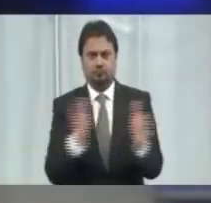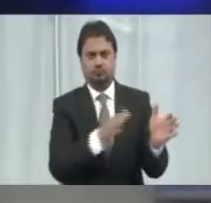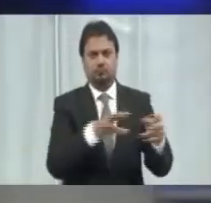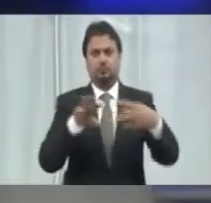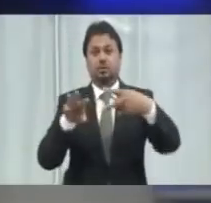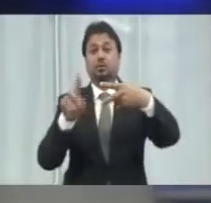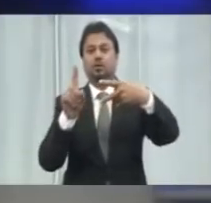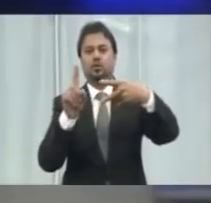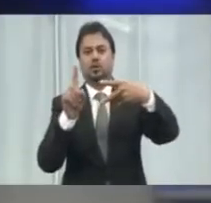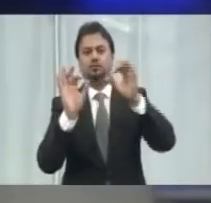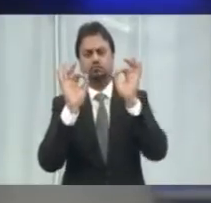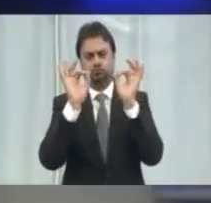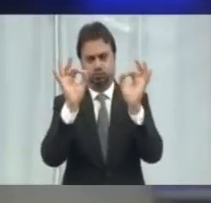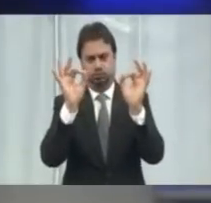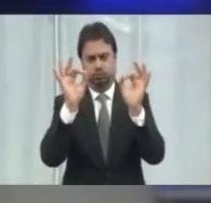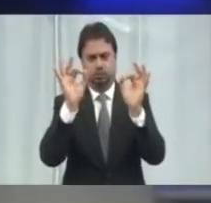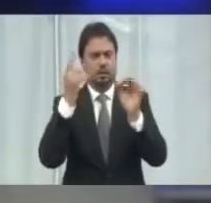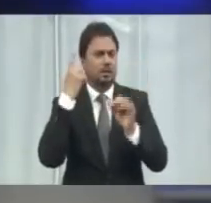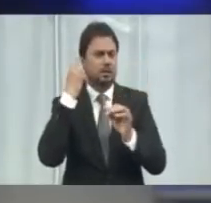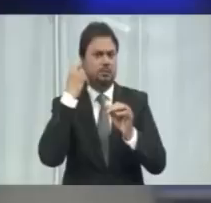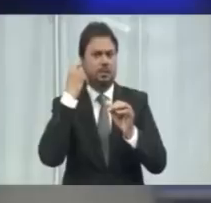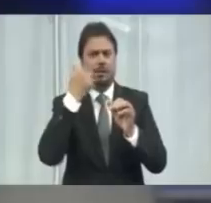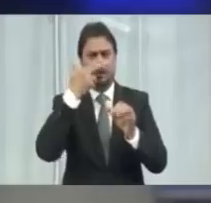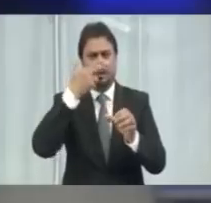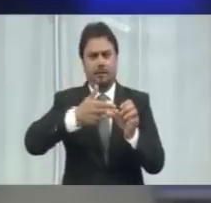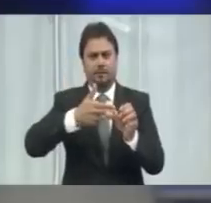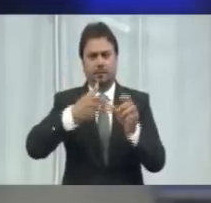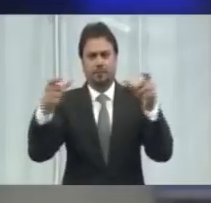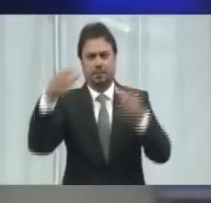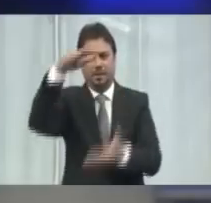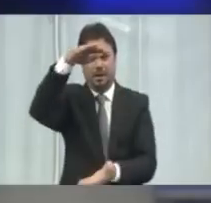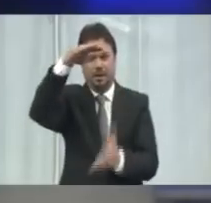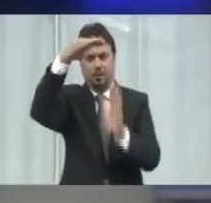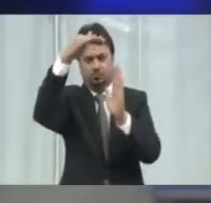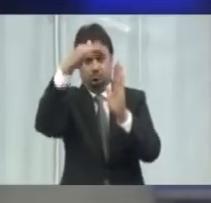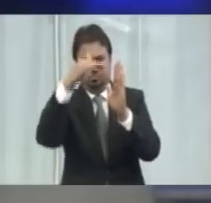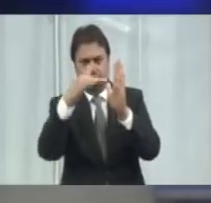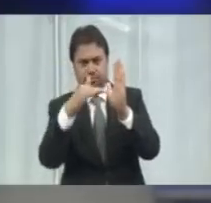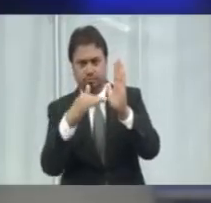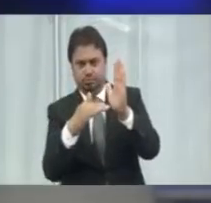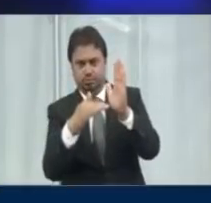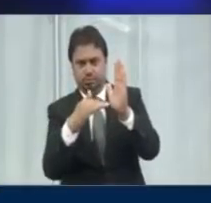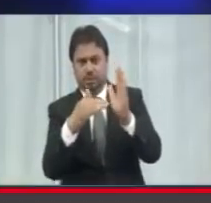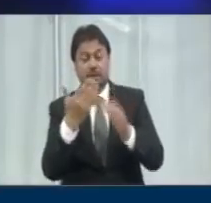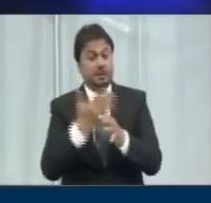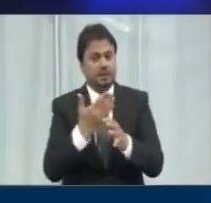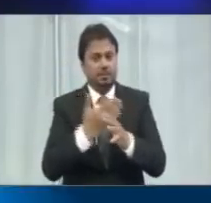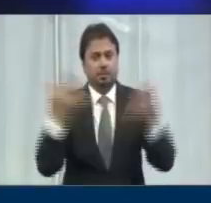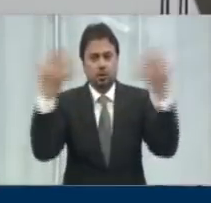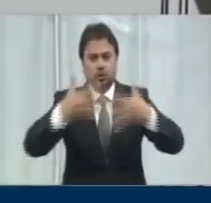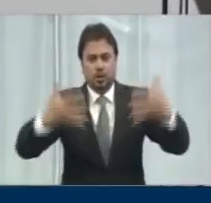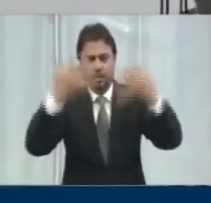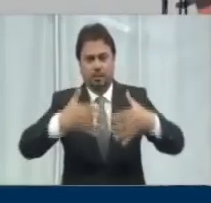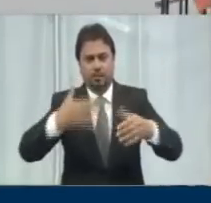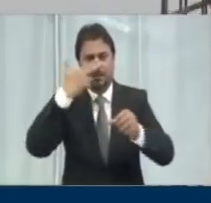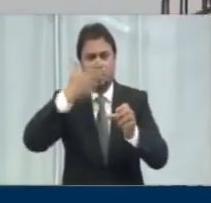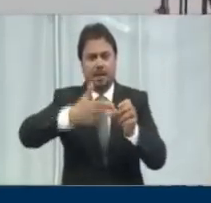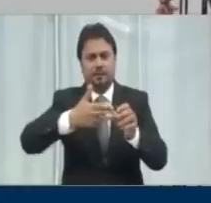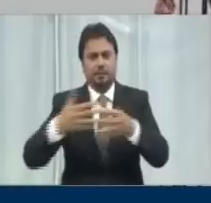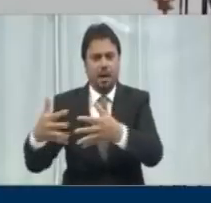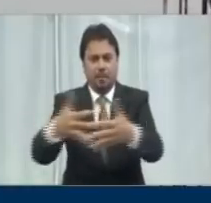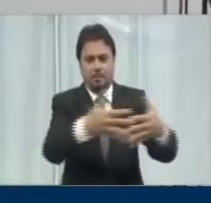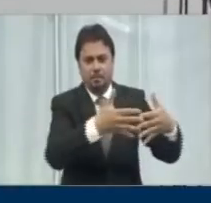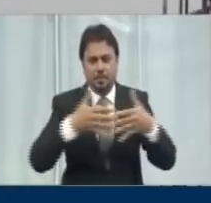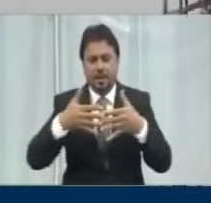بداية ملف الموازنة من خبر تراجع أسعار النفط اليوم لجلسة الثانية على التوالي، إذ بدأت شركة الطاقة في تكساس